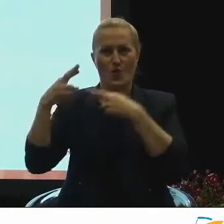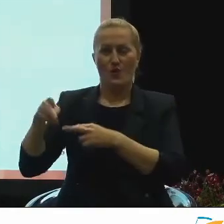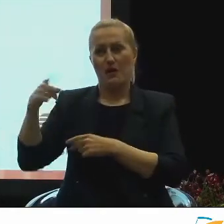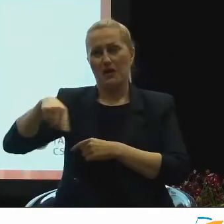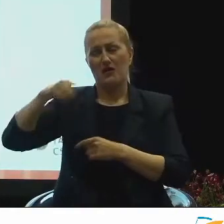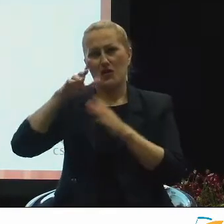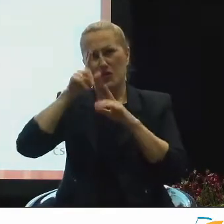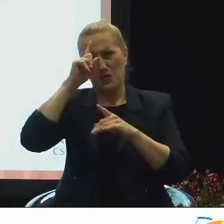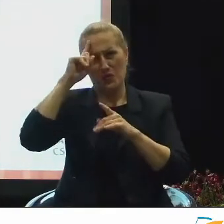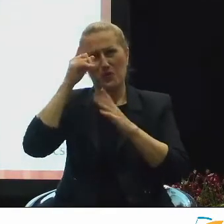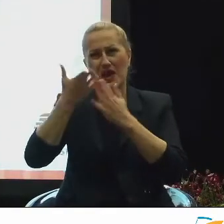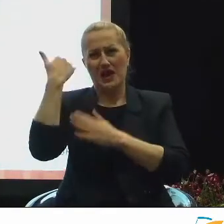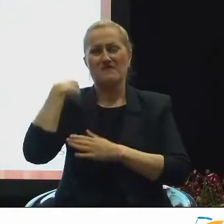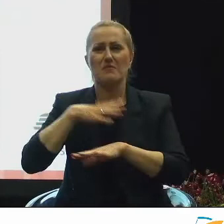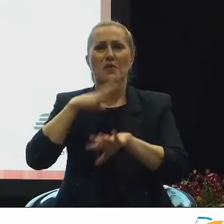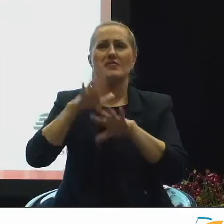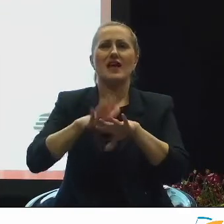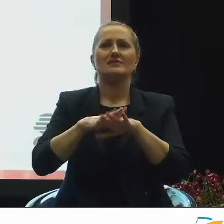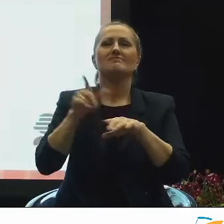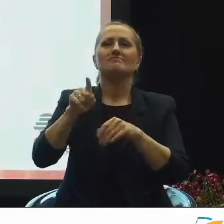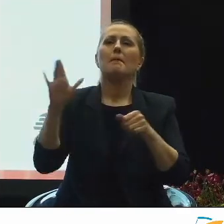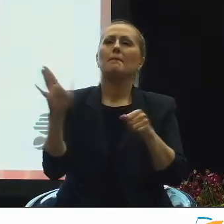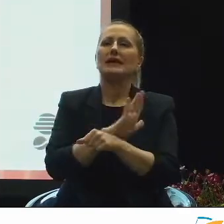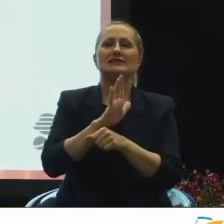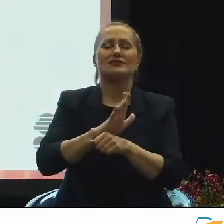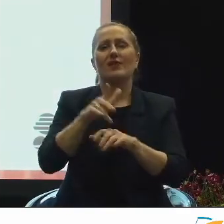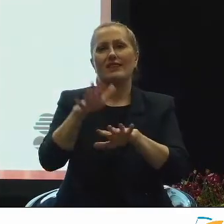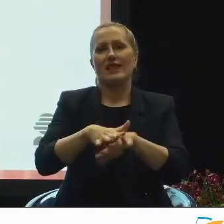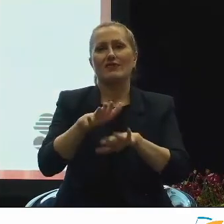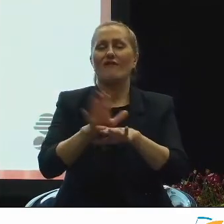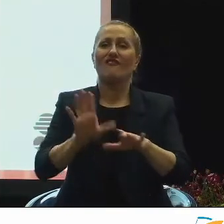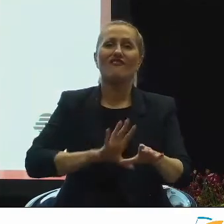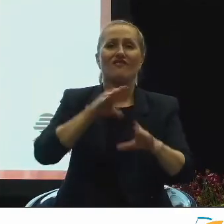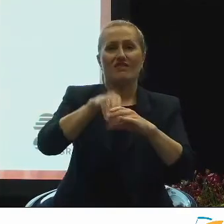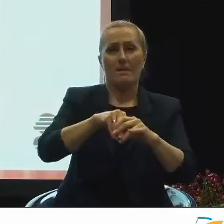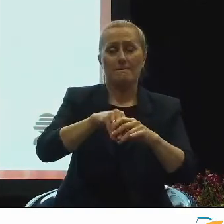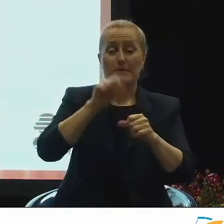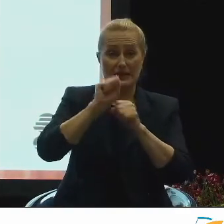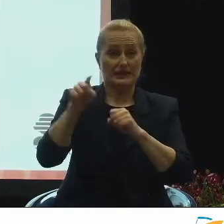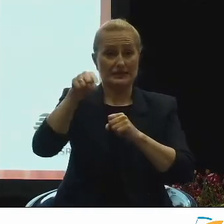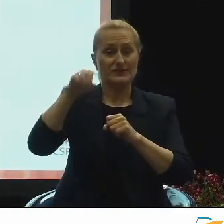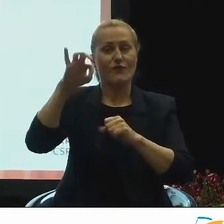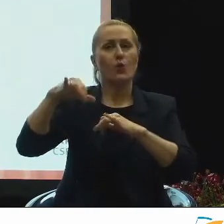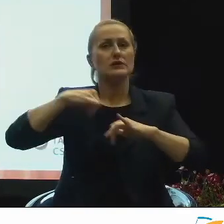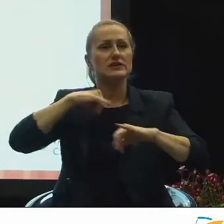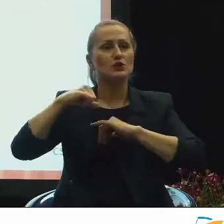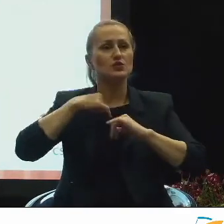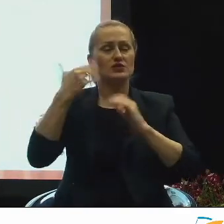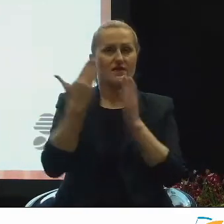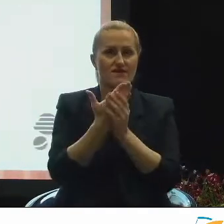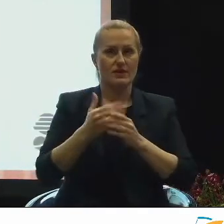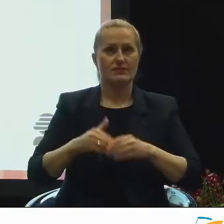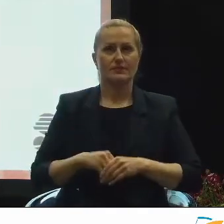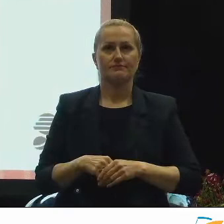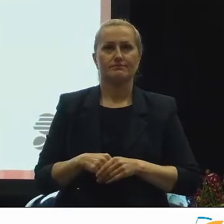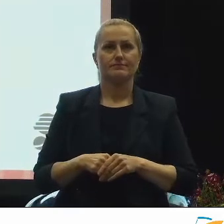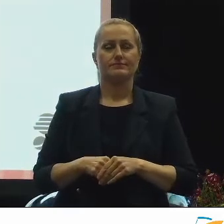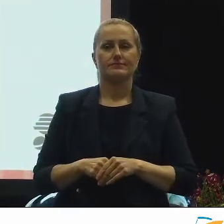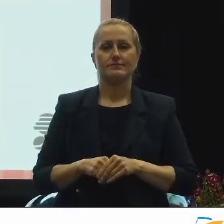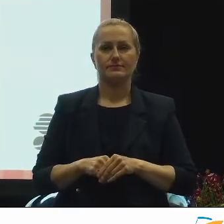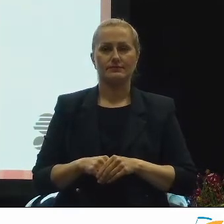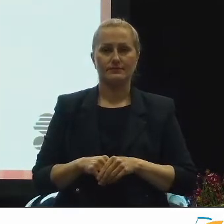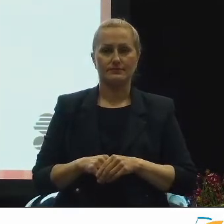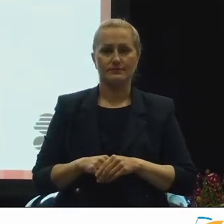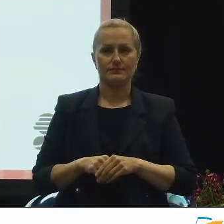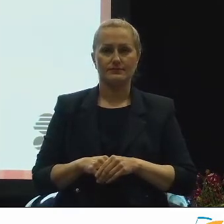jako podejście biznesowe, które jest głęboko wpisane w strukturę zarządzania